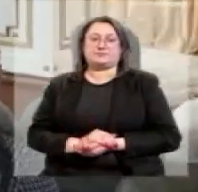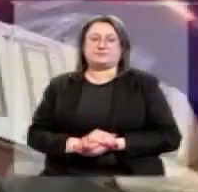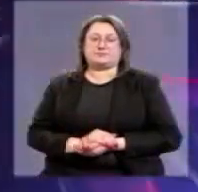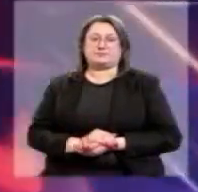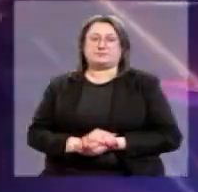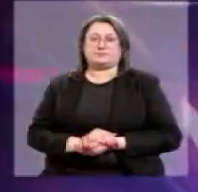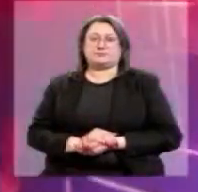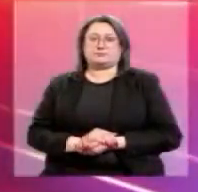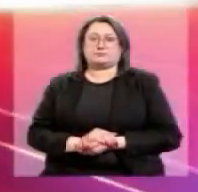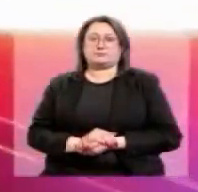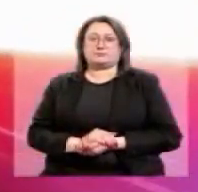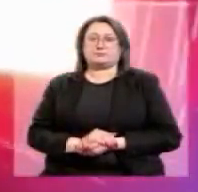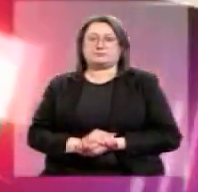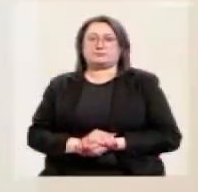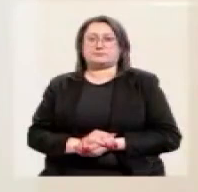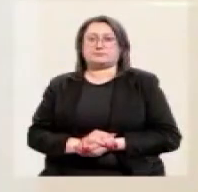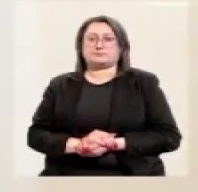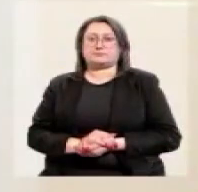талқылады.